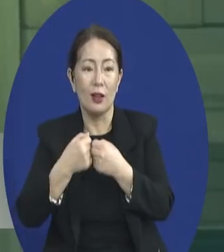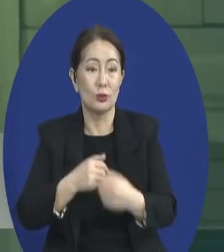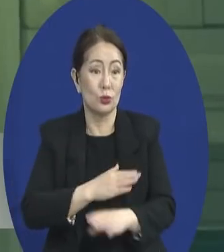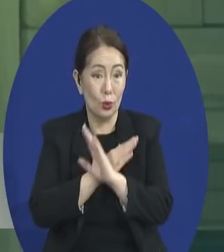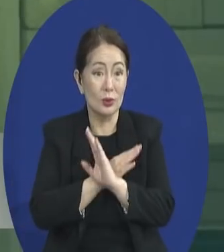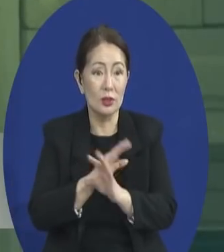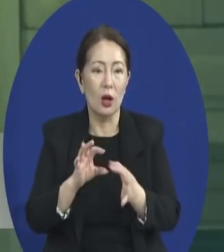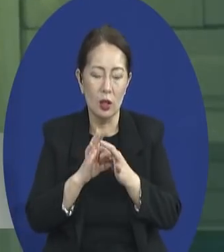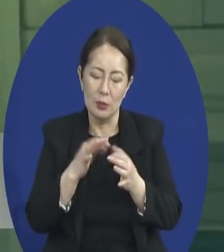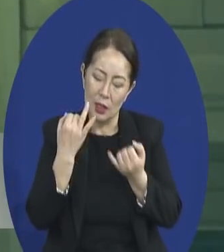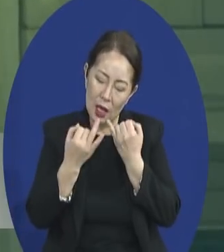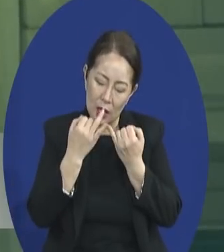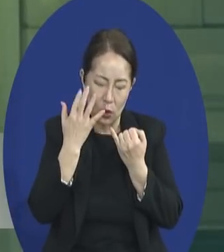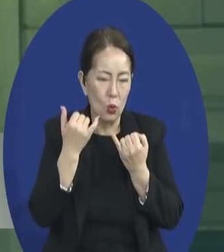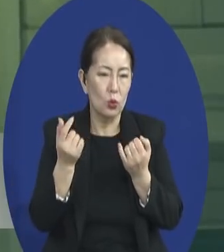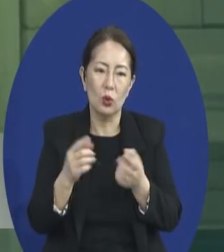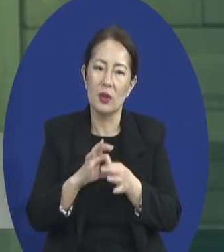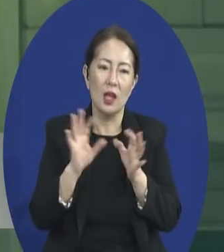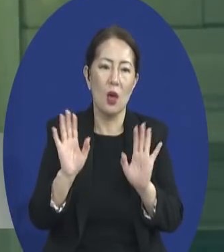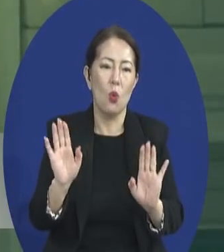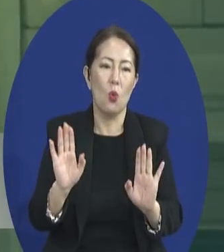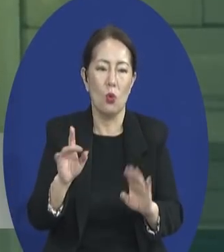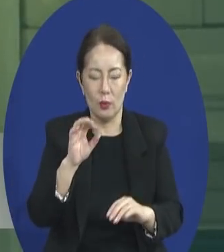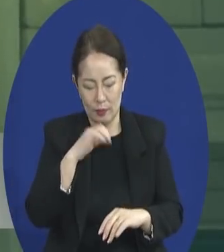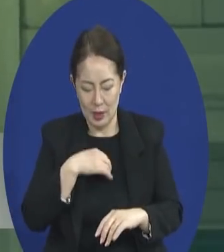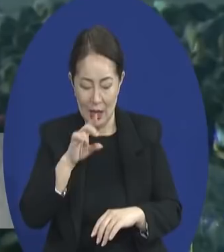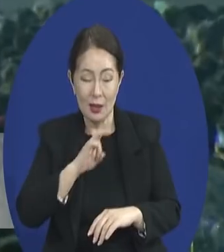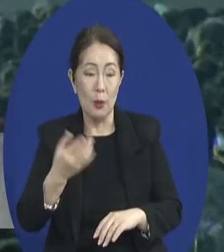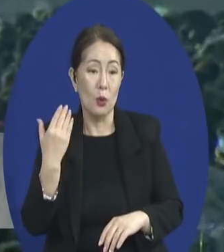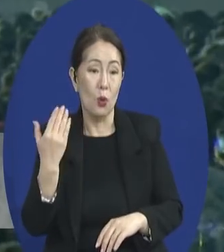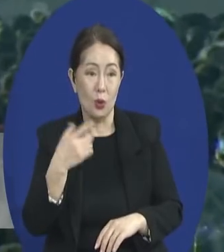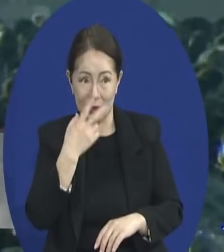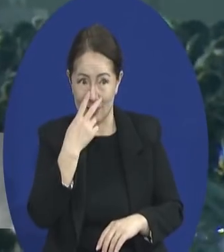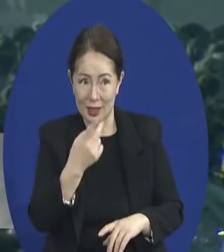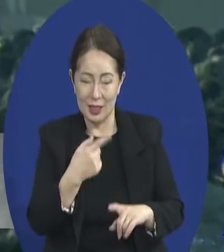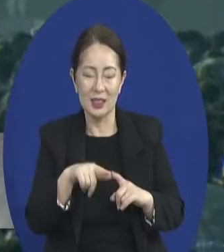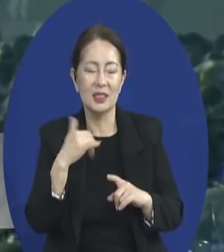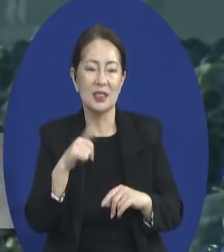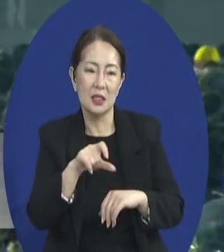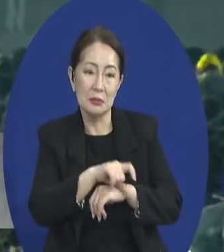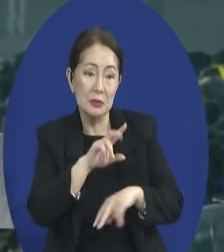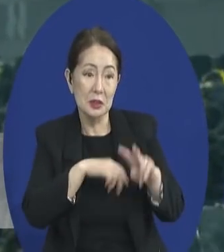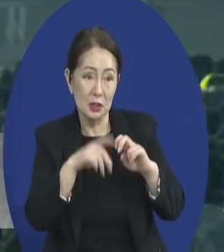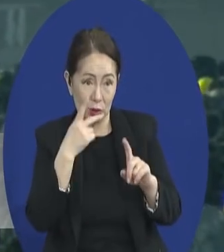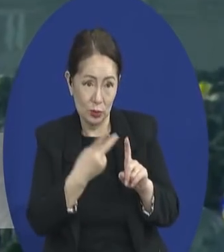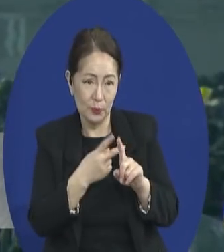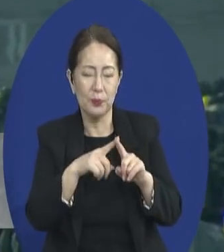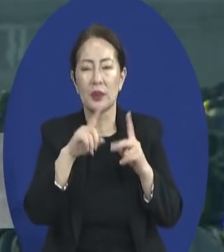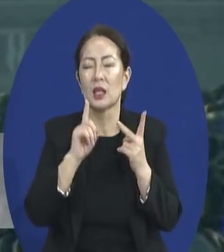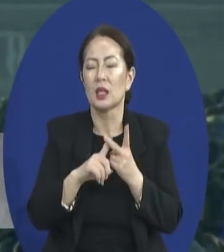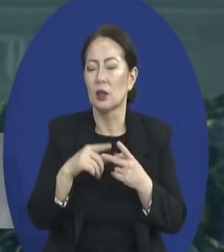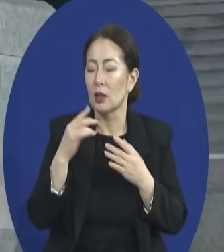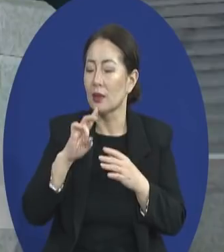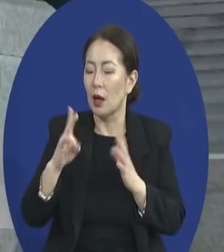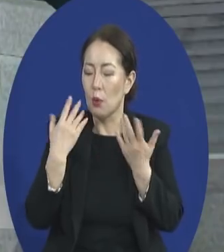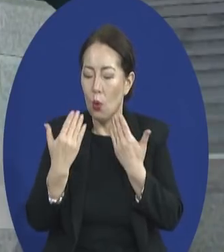хэлцээгээ ойрын хугацаанд сэргээх сонирхолгүй байгаа нь эрх баригч намын хурлаас харагдаж байна гэж зарим шинжээчид үздлээ. Тэгвэл энэ удаагийн намын